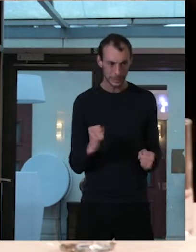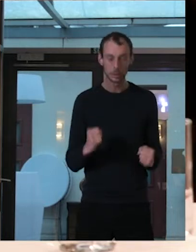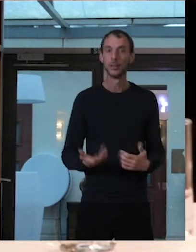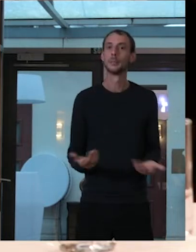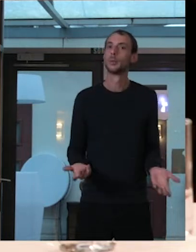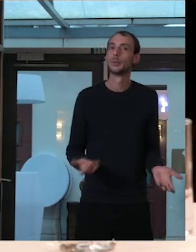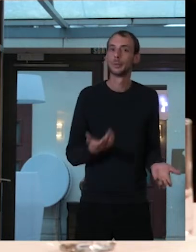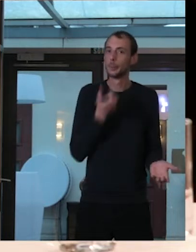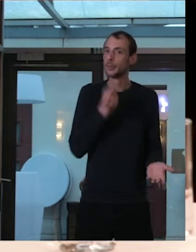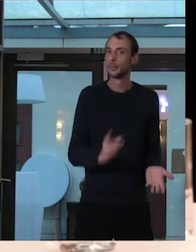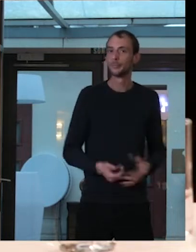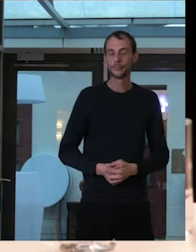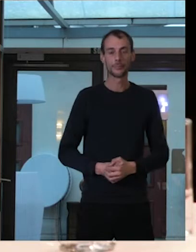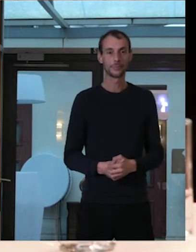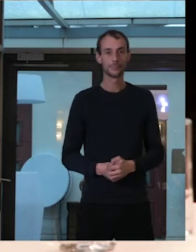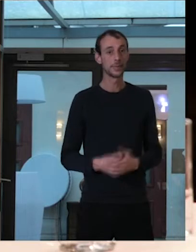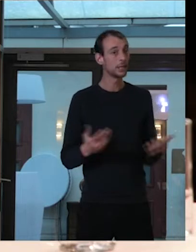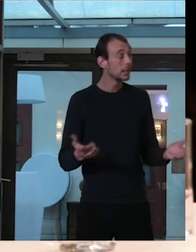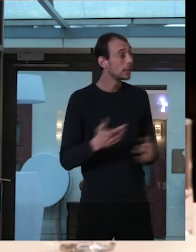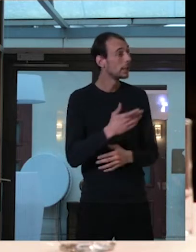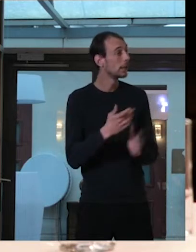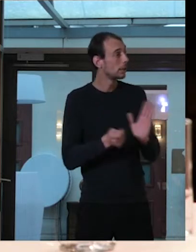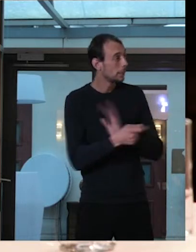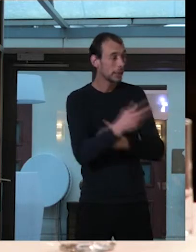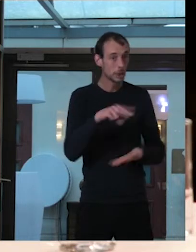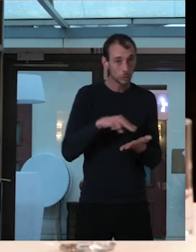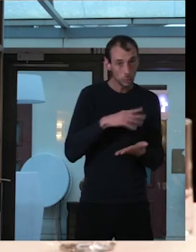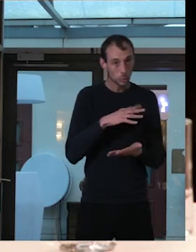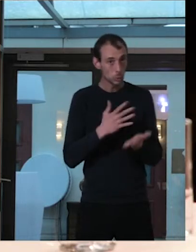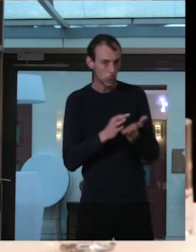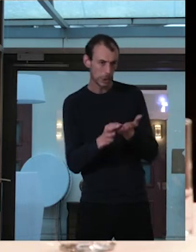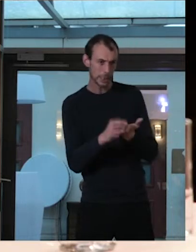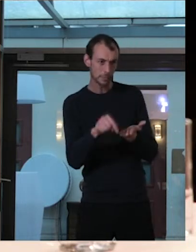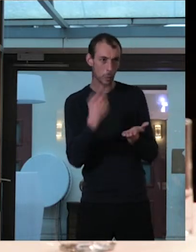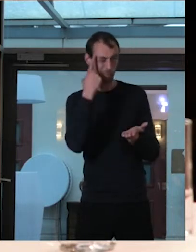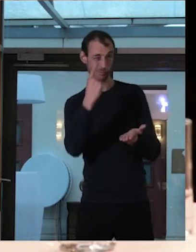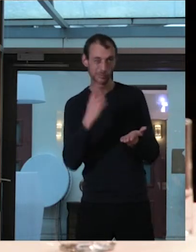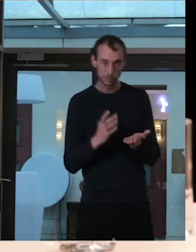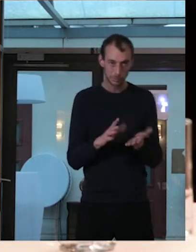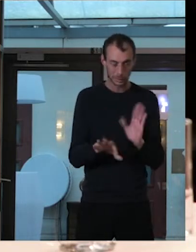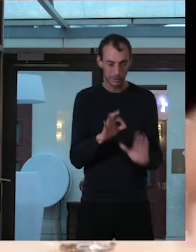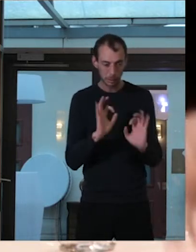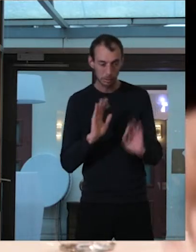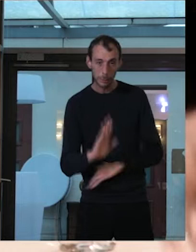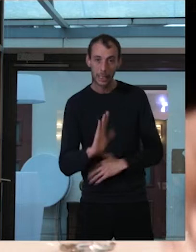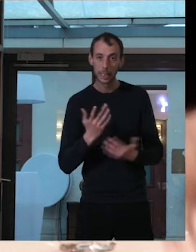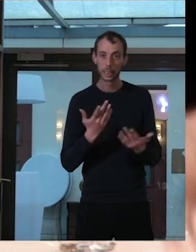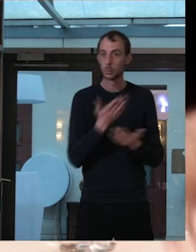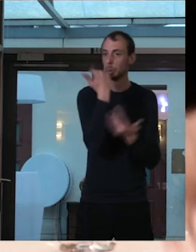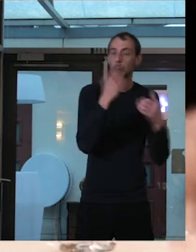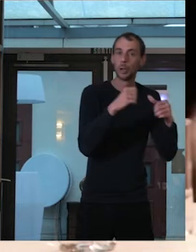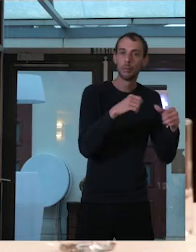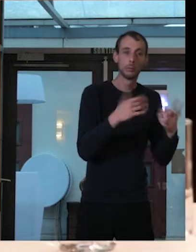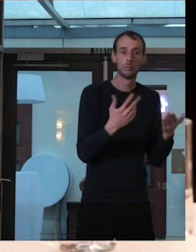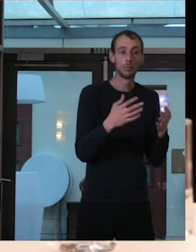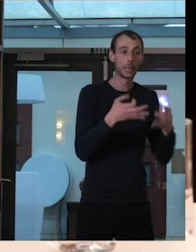choix stratégiques à faire quand on est danseuse, selon la spécialité, danse classique, danse moderne? C'est une